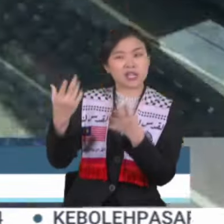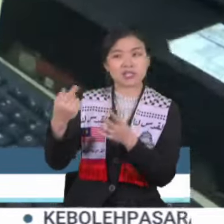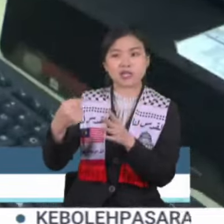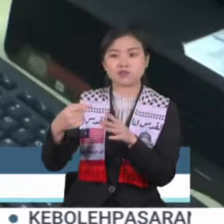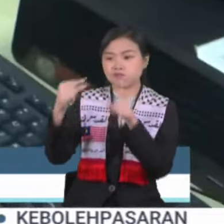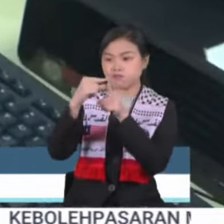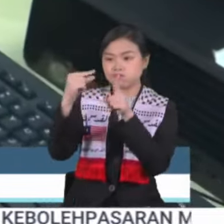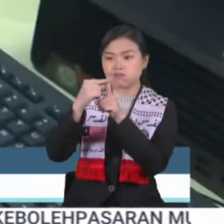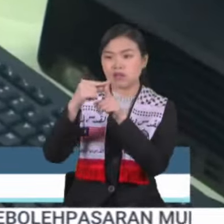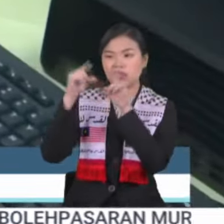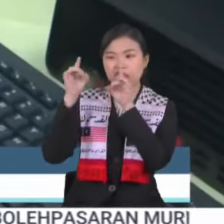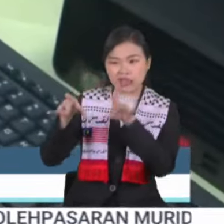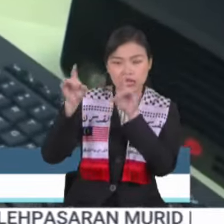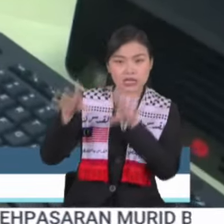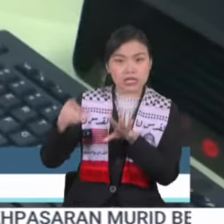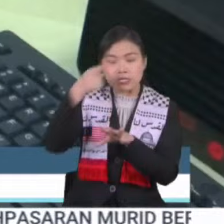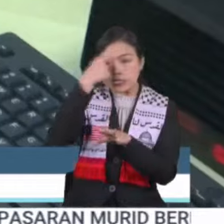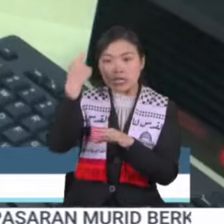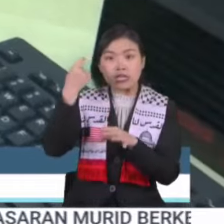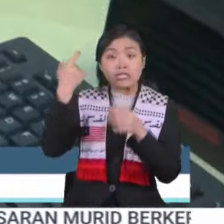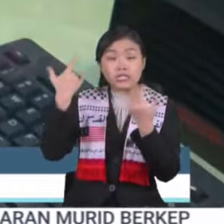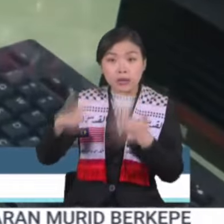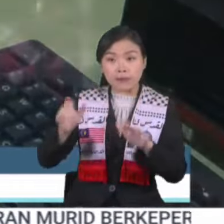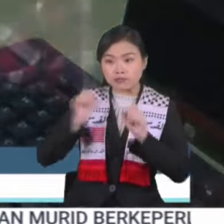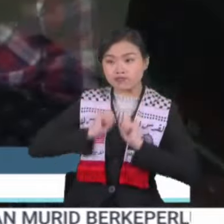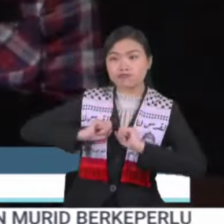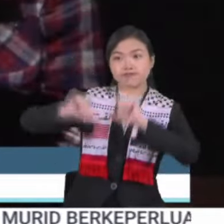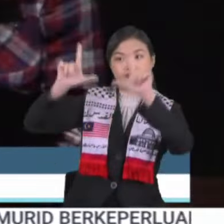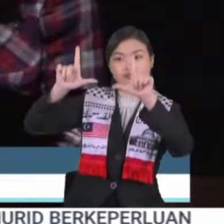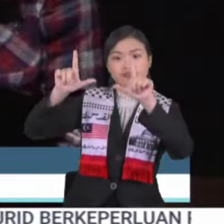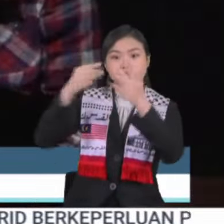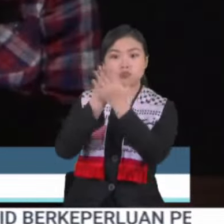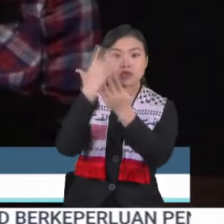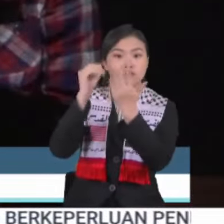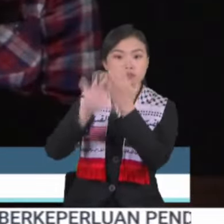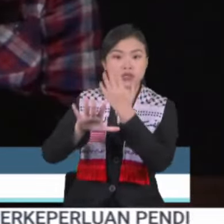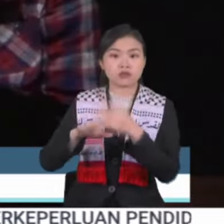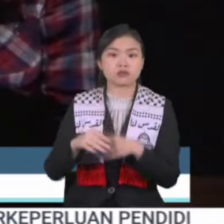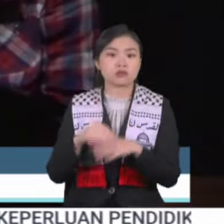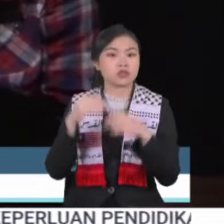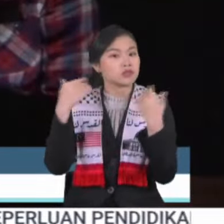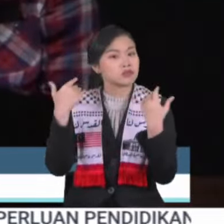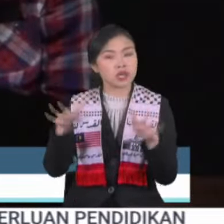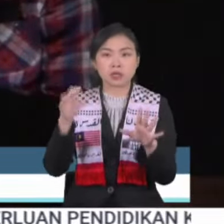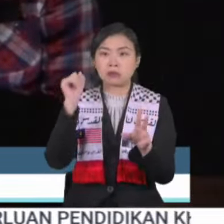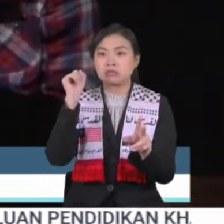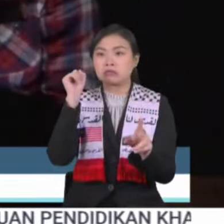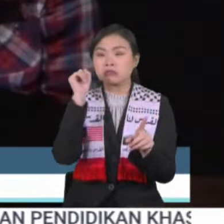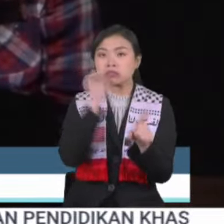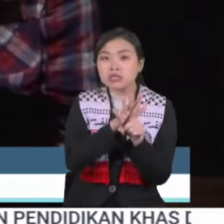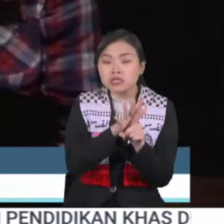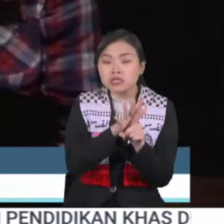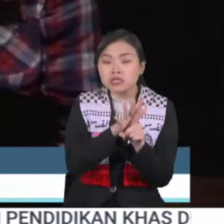selepas memuat naik satu hantaran di media sosial. Bila kena je buli cyber macam ni, ya Allah. Satu hari tu saya rasa murung